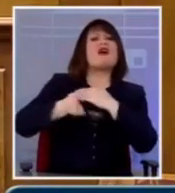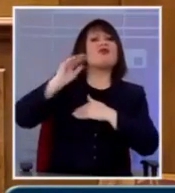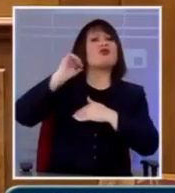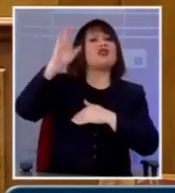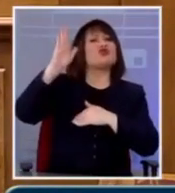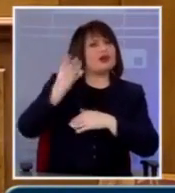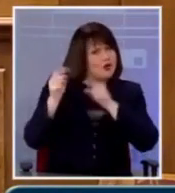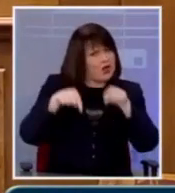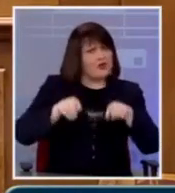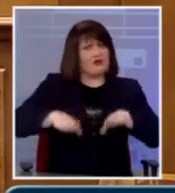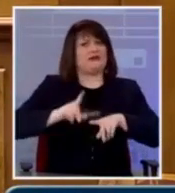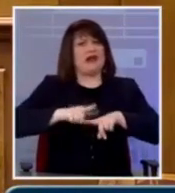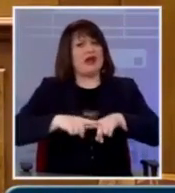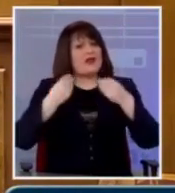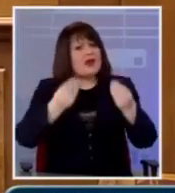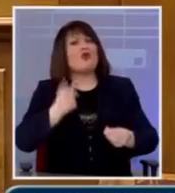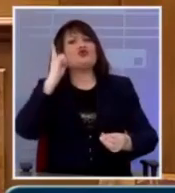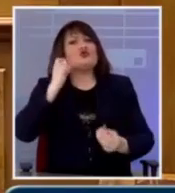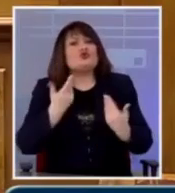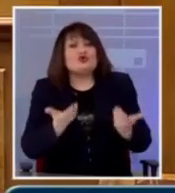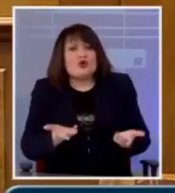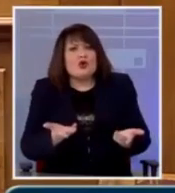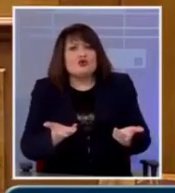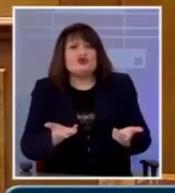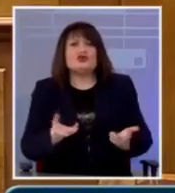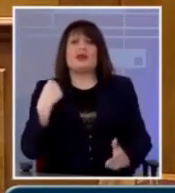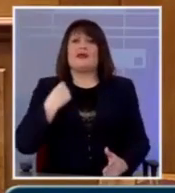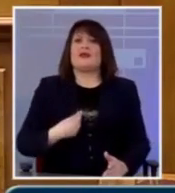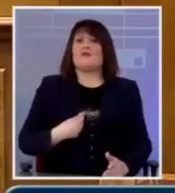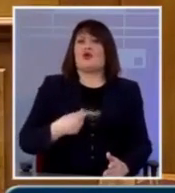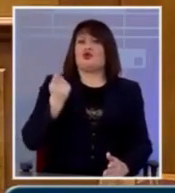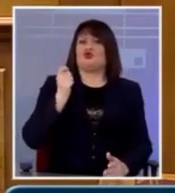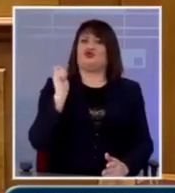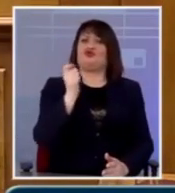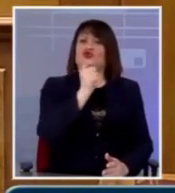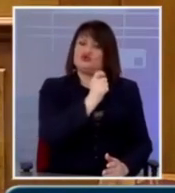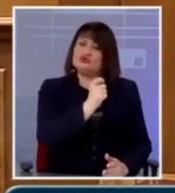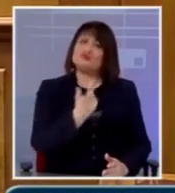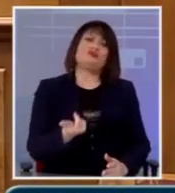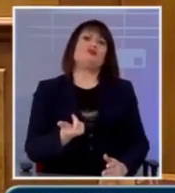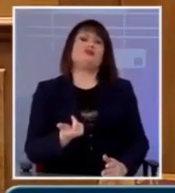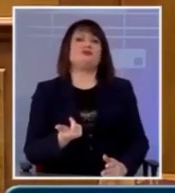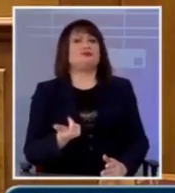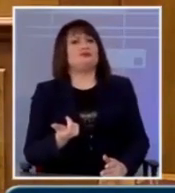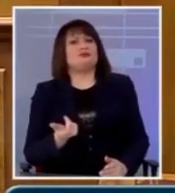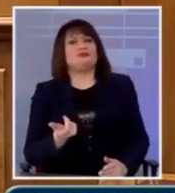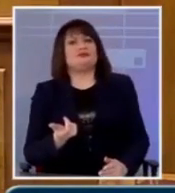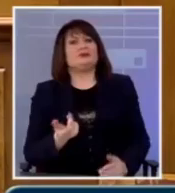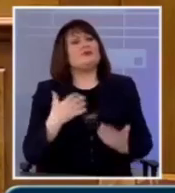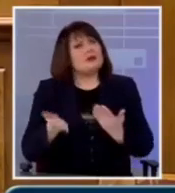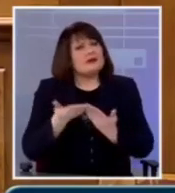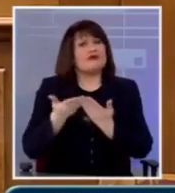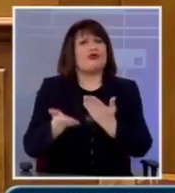τις γνώσεις τους, που αναπροσανατολίζει δημόσιους πόρους από τον κρατικοδίαιτο επιχειρηματικό τομέα στις δημόσιες δομές,